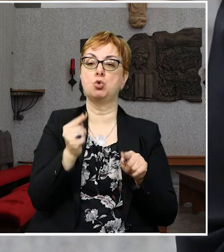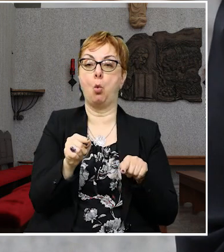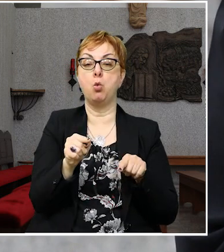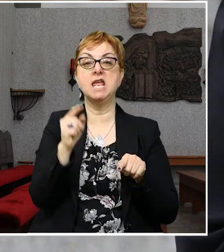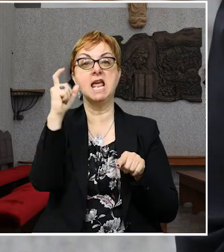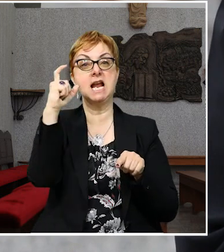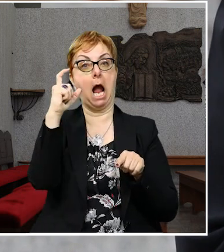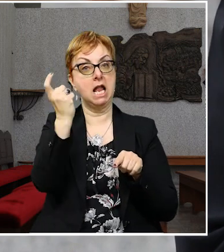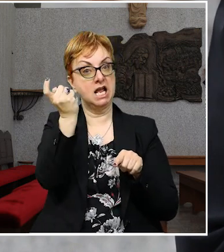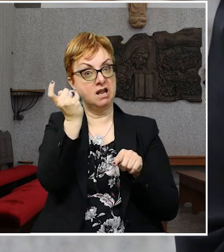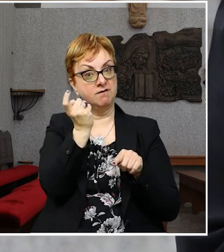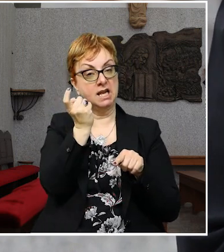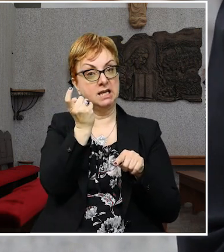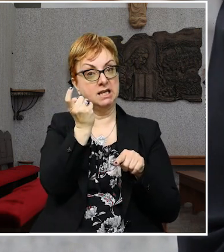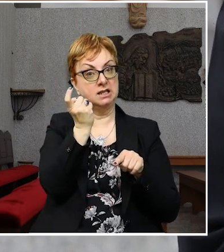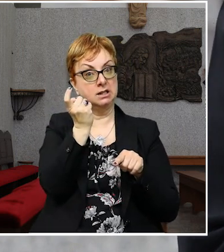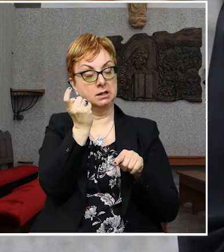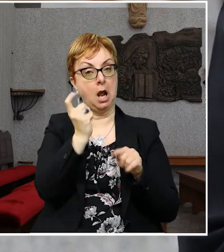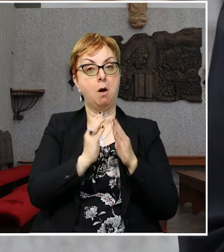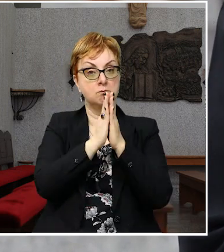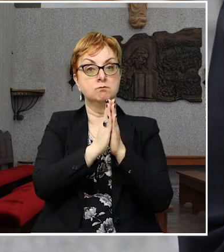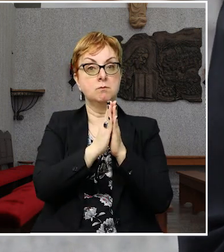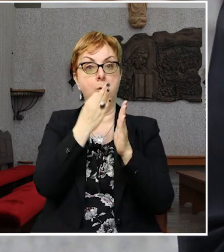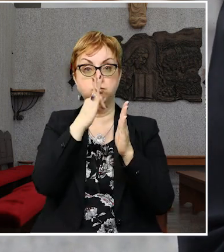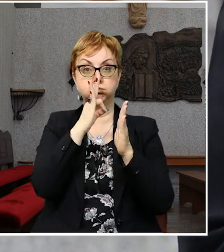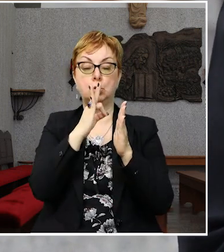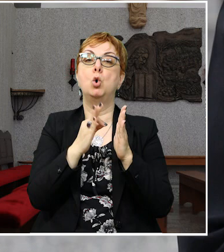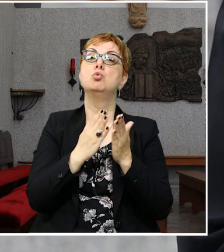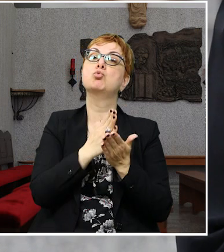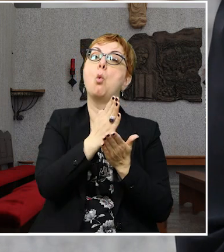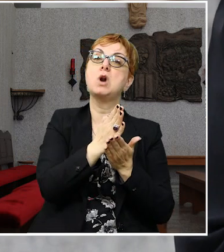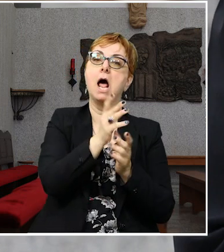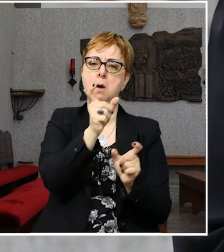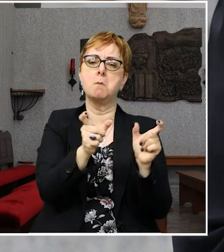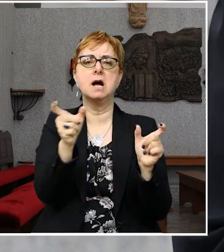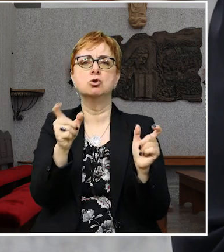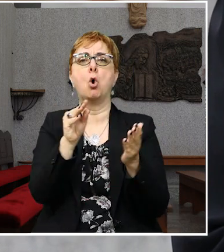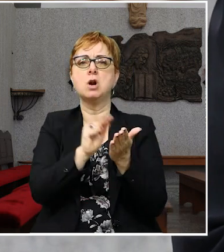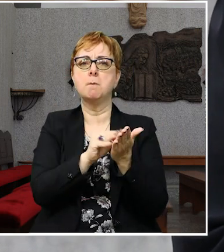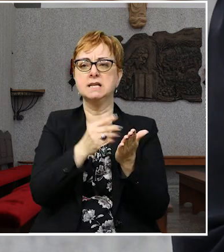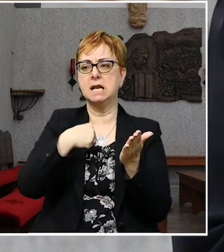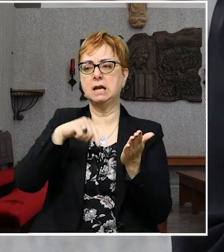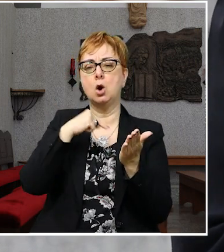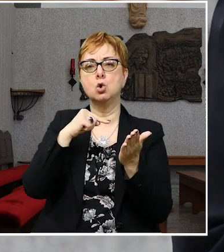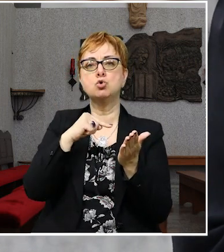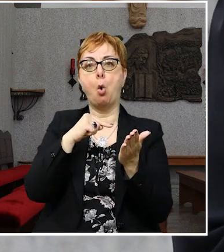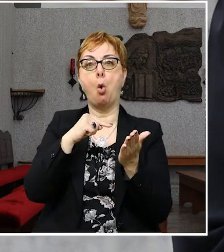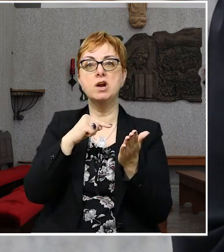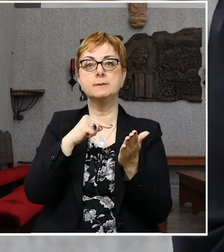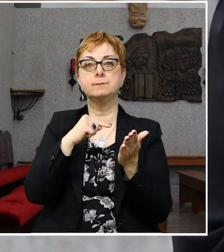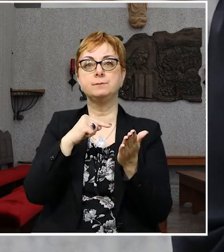a Cagliari durante l'omelia, a tutti coloro che erano presenti ci aveva